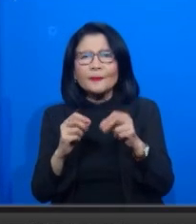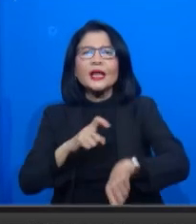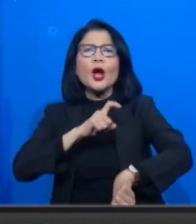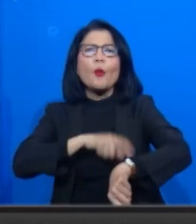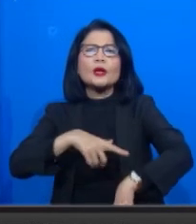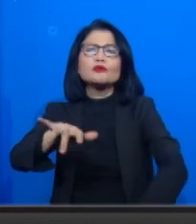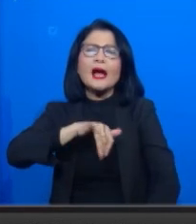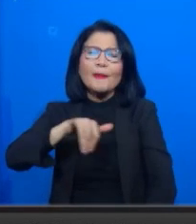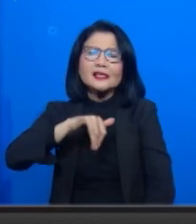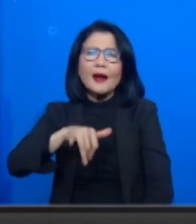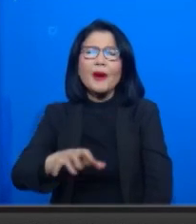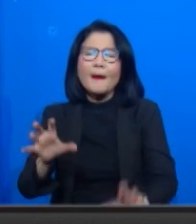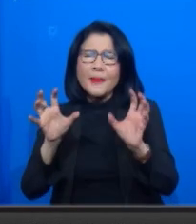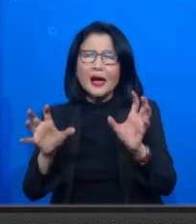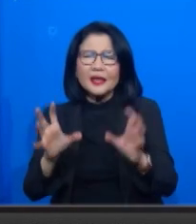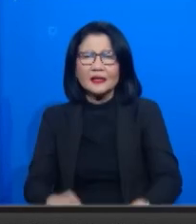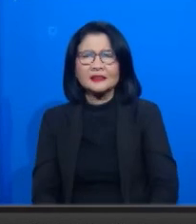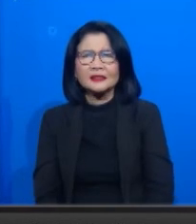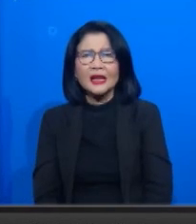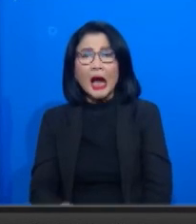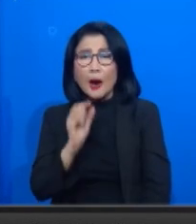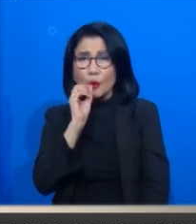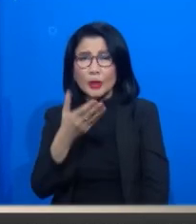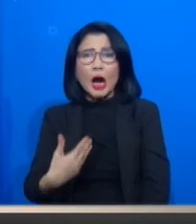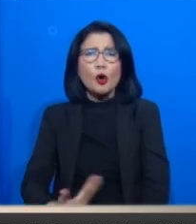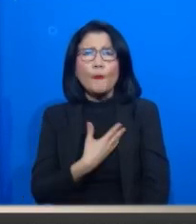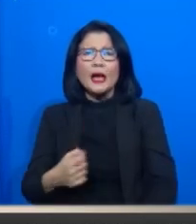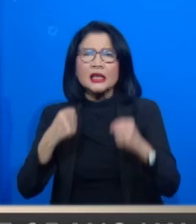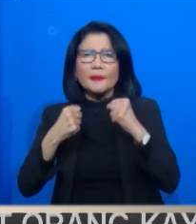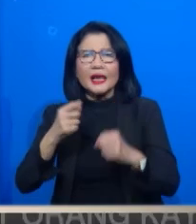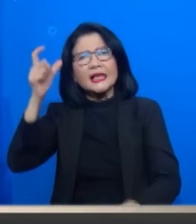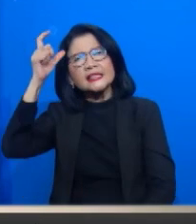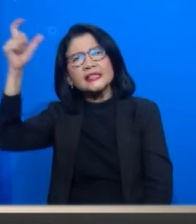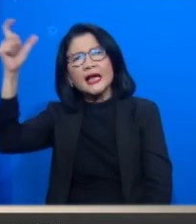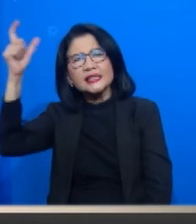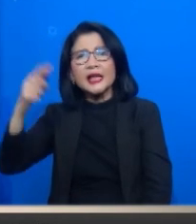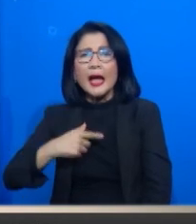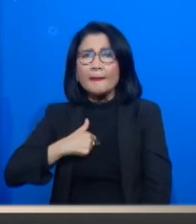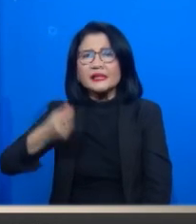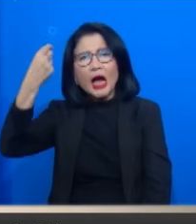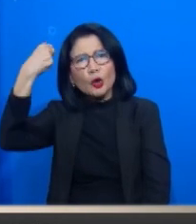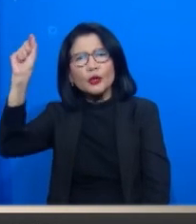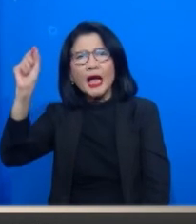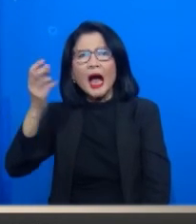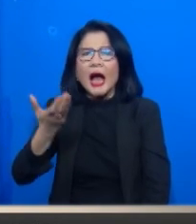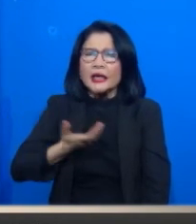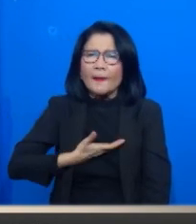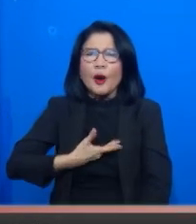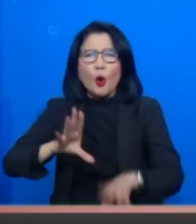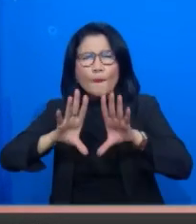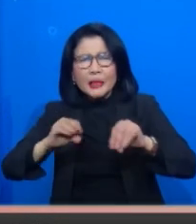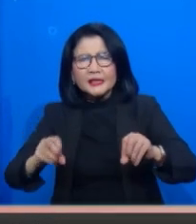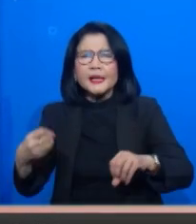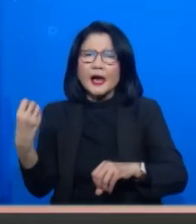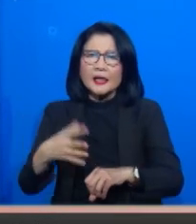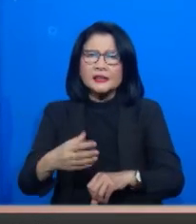bersama. Yuka menyebut korban punya semangat dan cita-cita untuk bisa kuliah, sehingga mau bekerja keras dengan